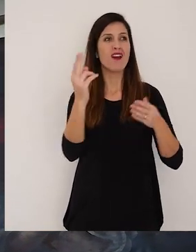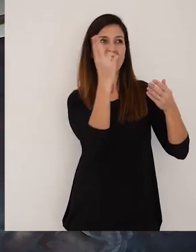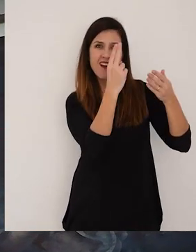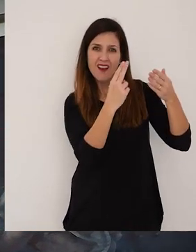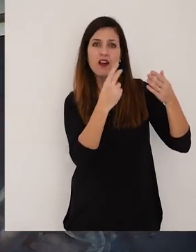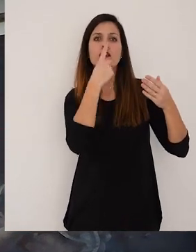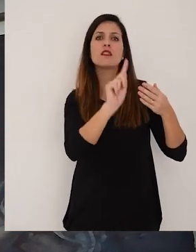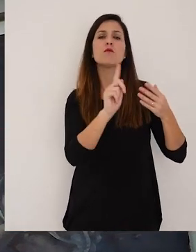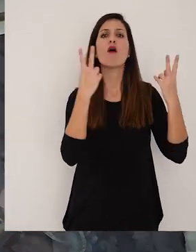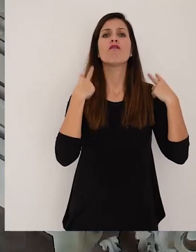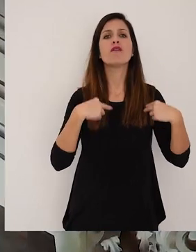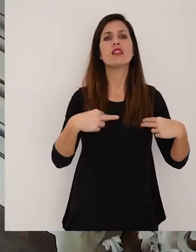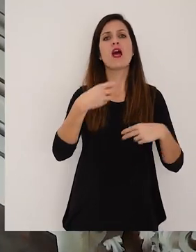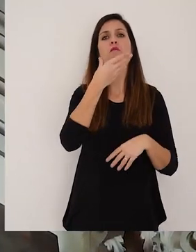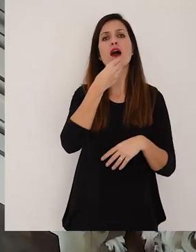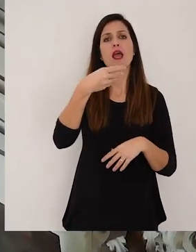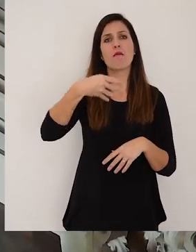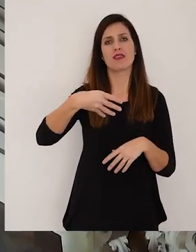Maddalena.